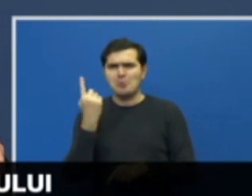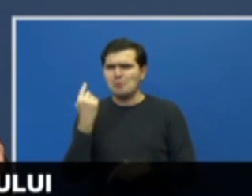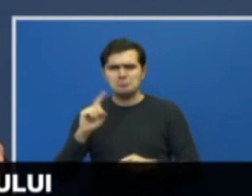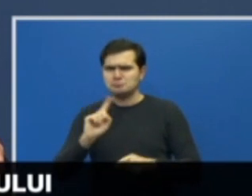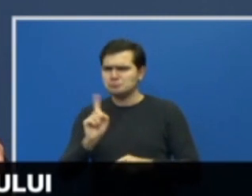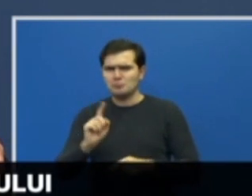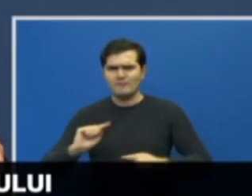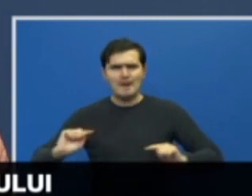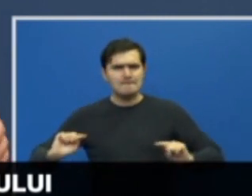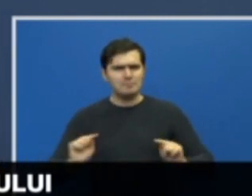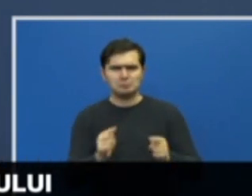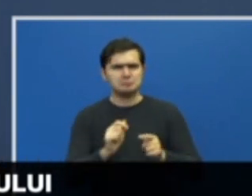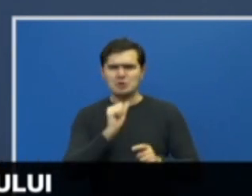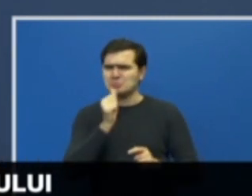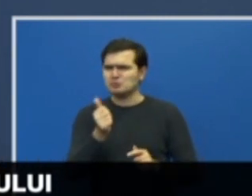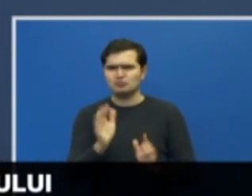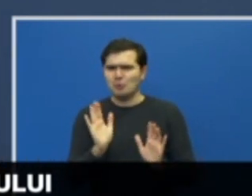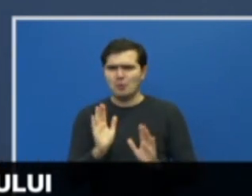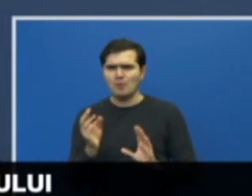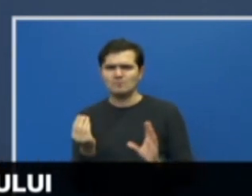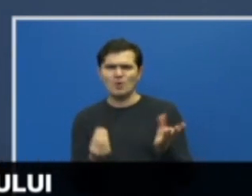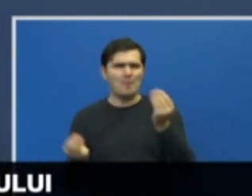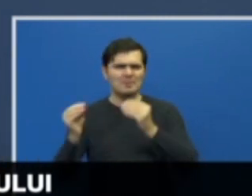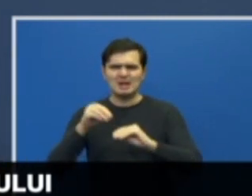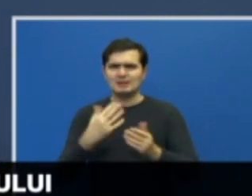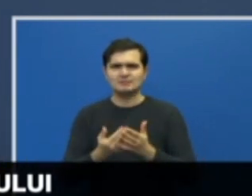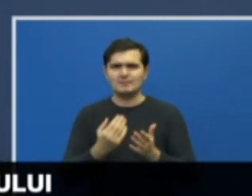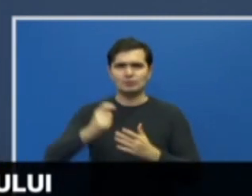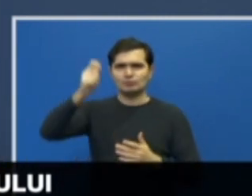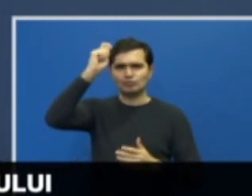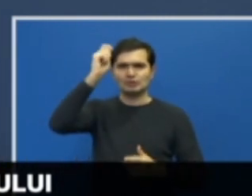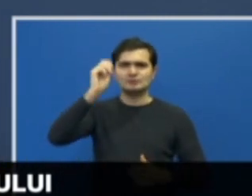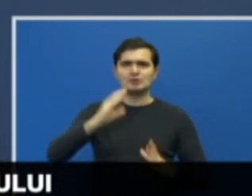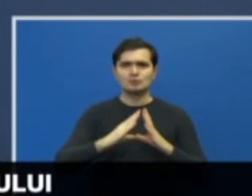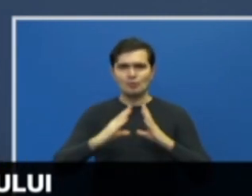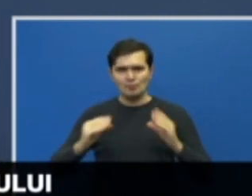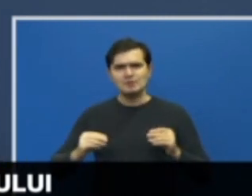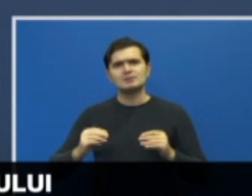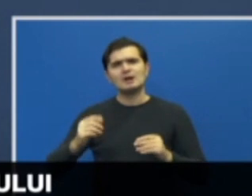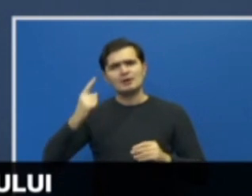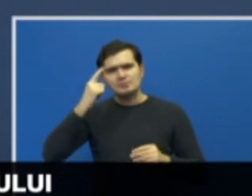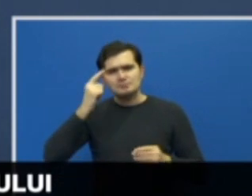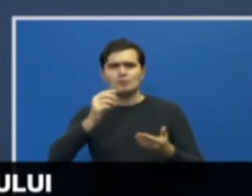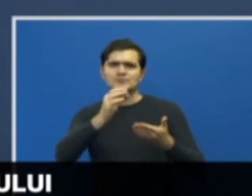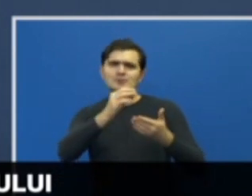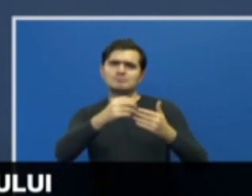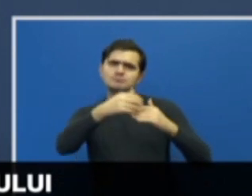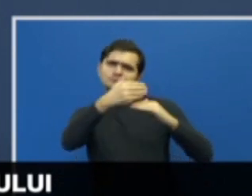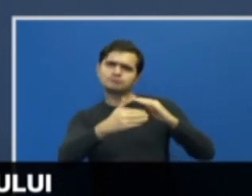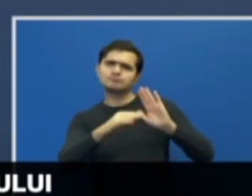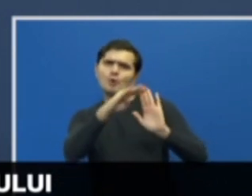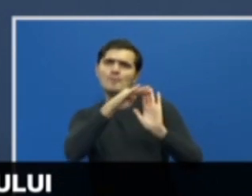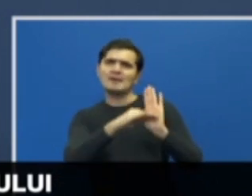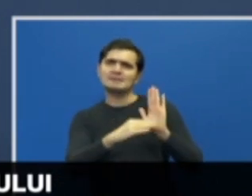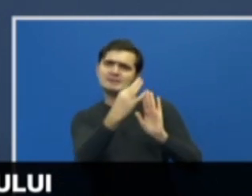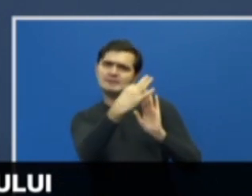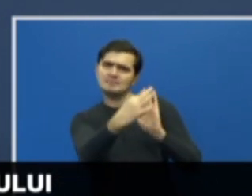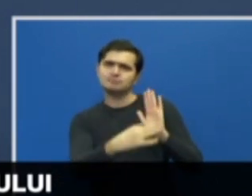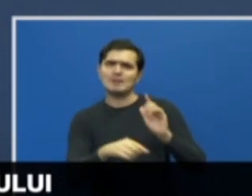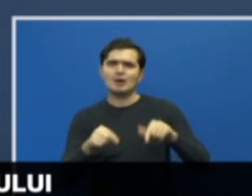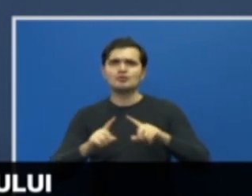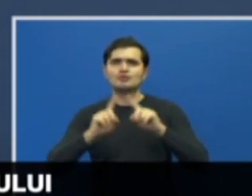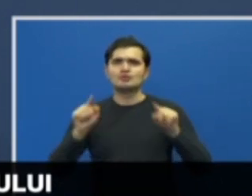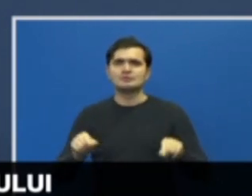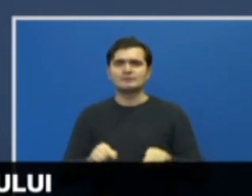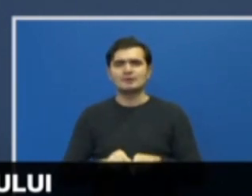fel complicații tuturor cetățenilor români care completează acest certificat. Și încă un lucru care e foarte